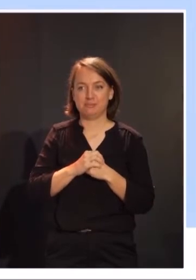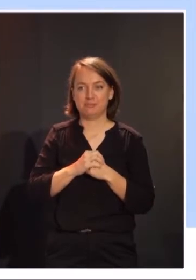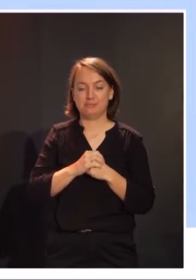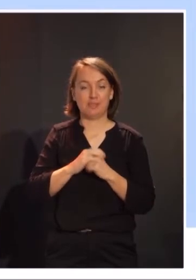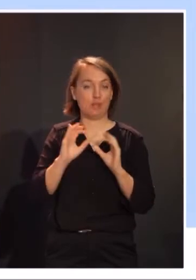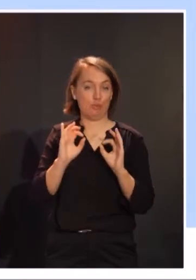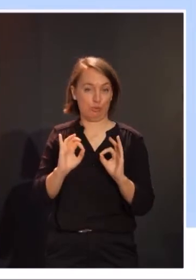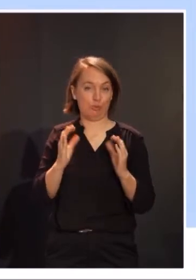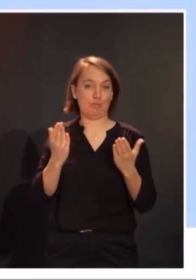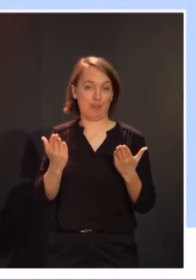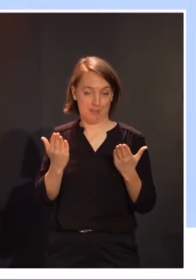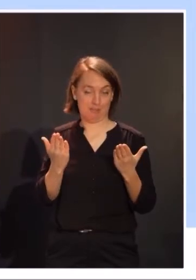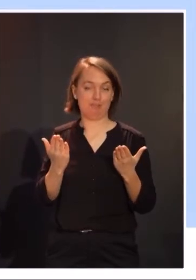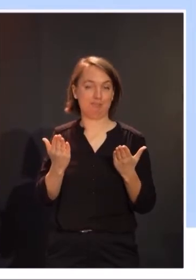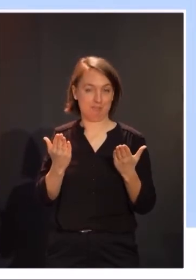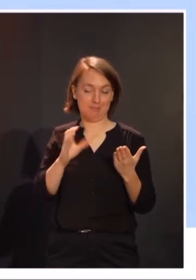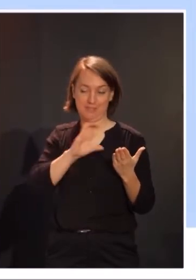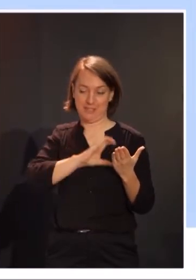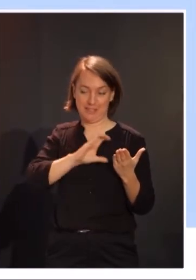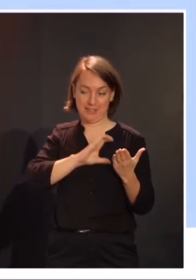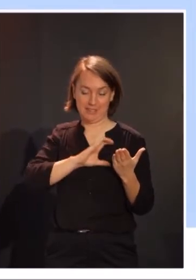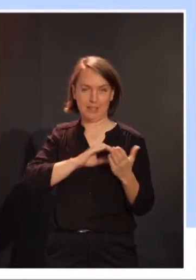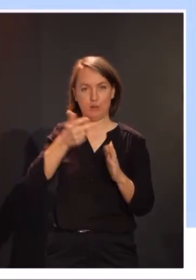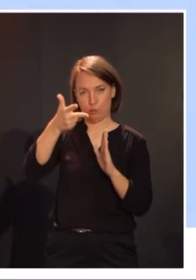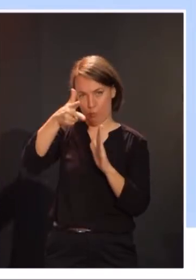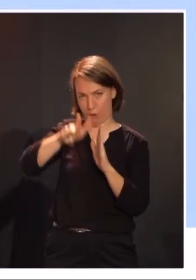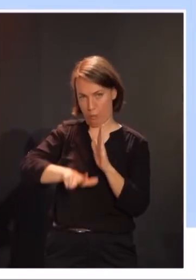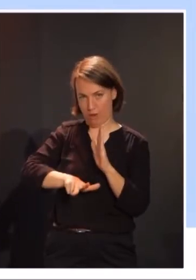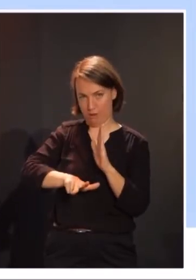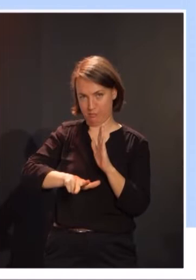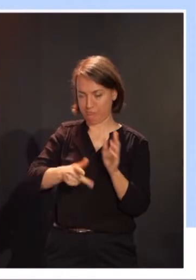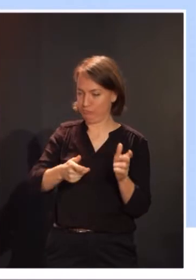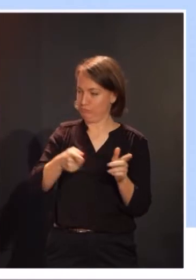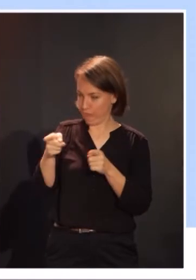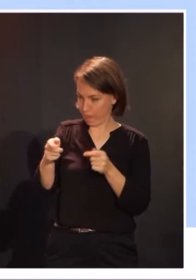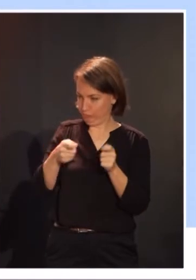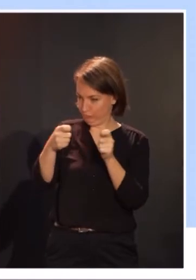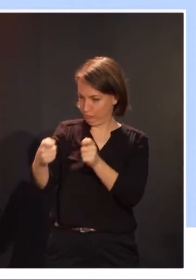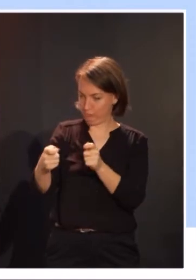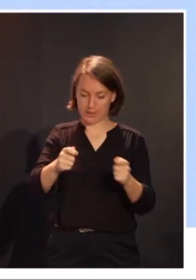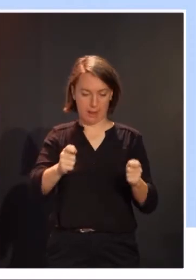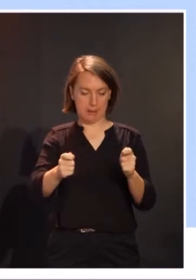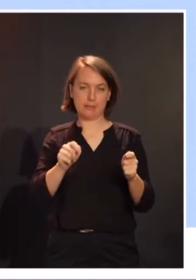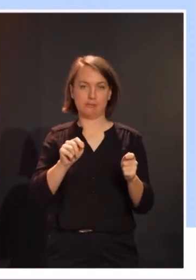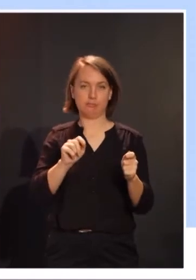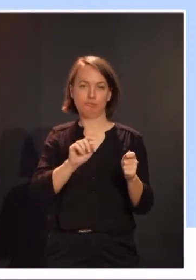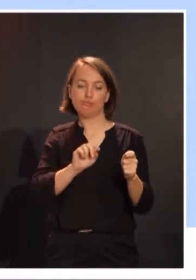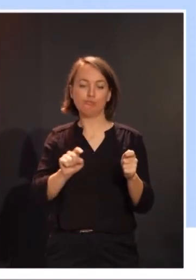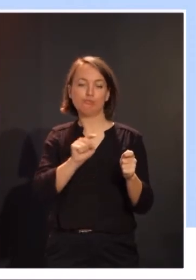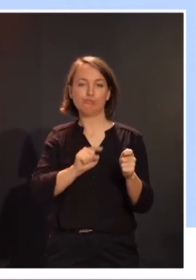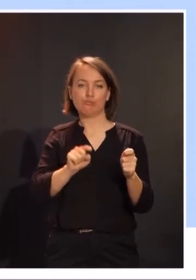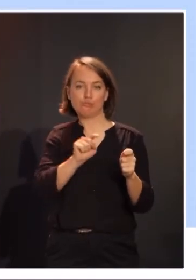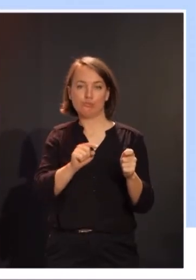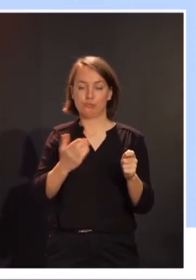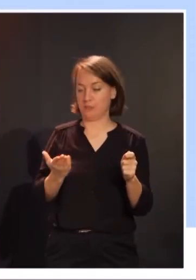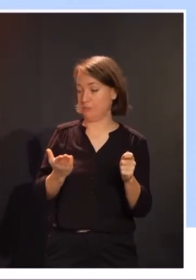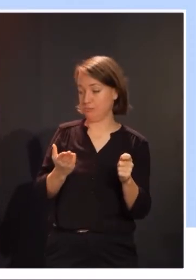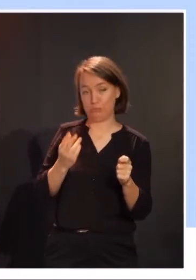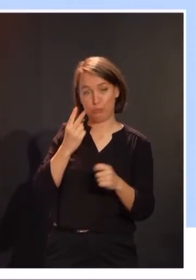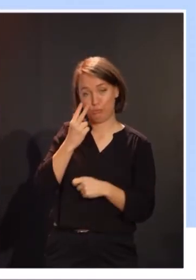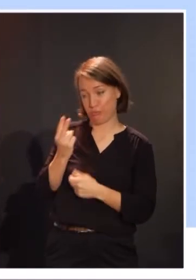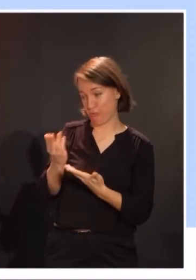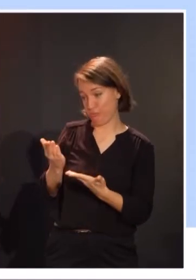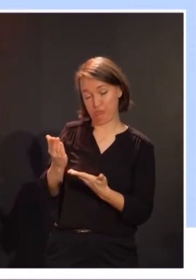Effectivement, on a pu faire l'essai de la tablette pendant 3 mois auprès d'Eva et très rapidement, en fait, on a vu que c'était un outil